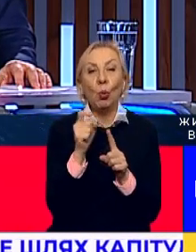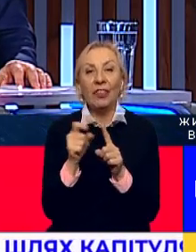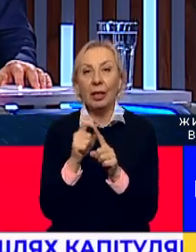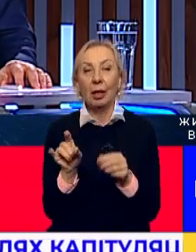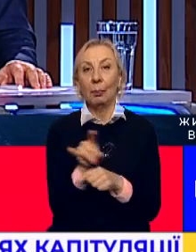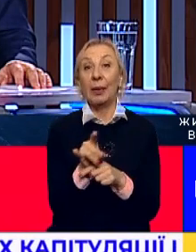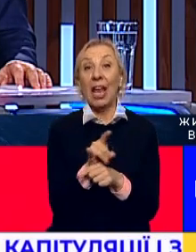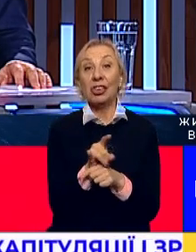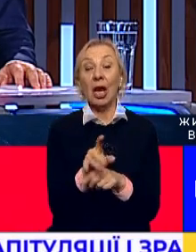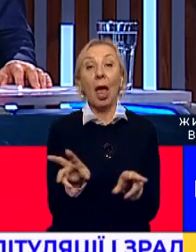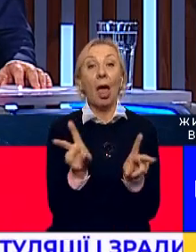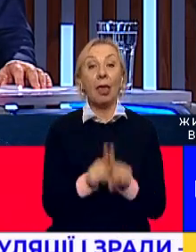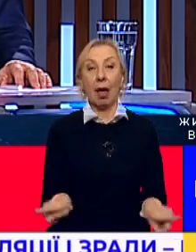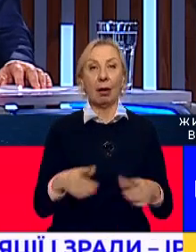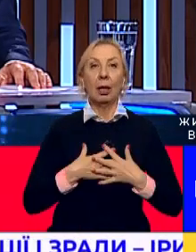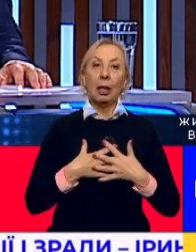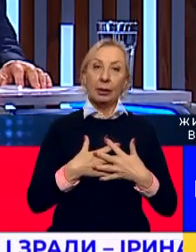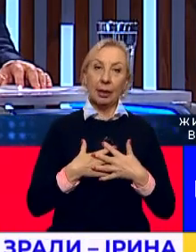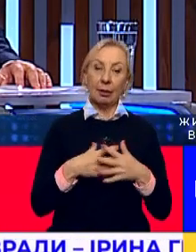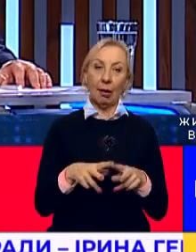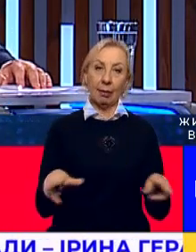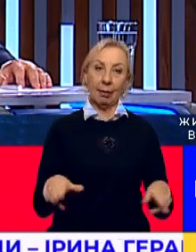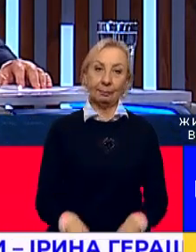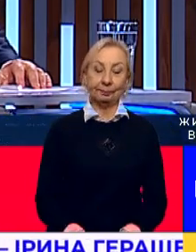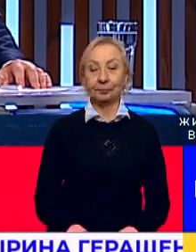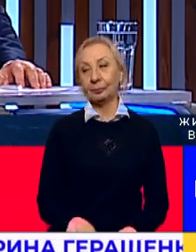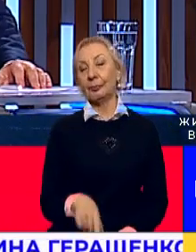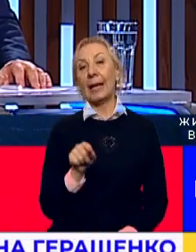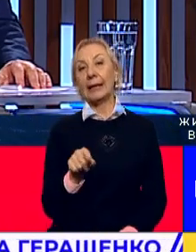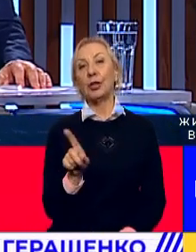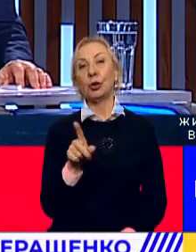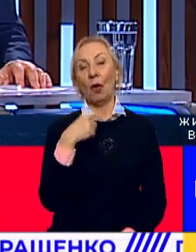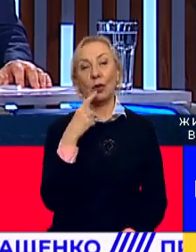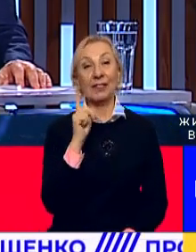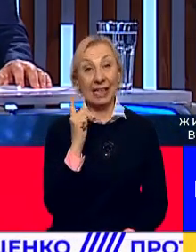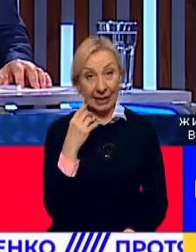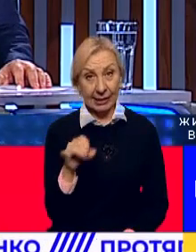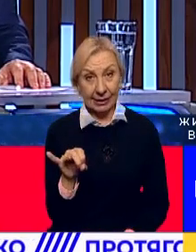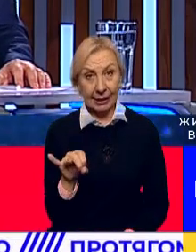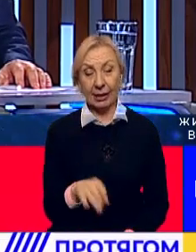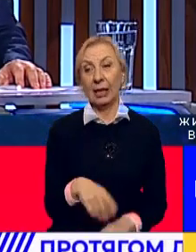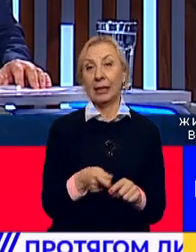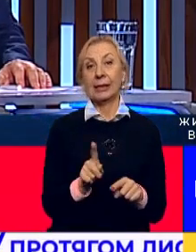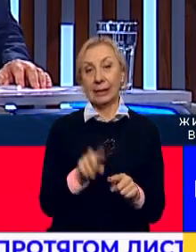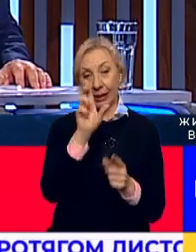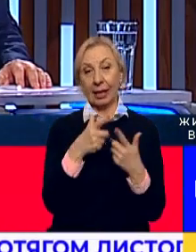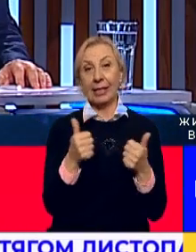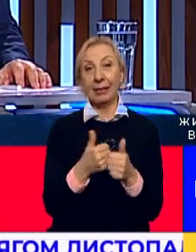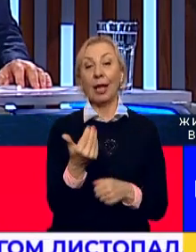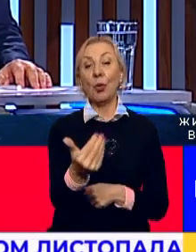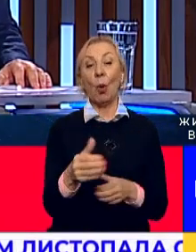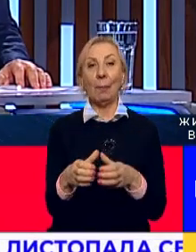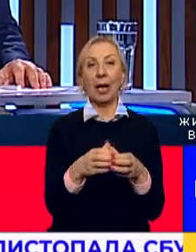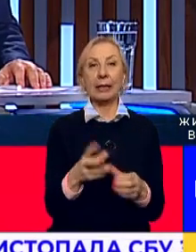брешуть, як дихають. Тому що те, про що говорив Володимир Зеленський, це та країна, яку вони і його партія для себе